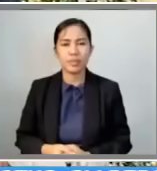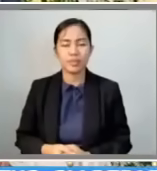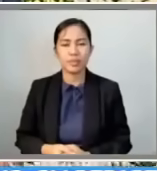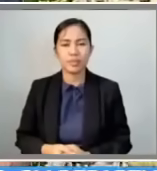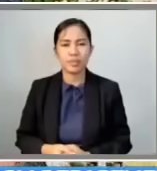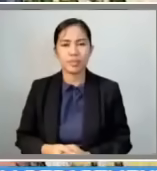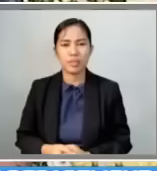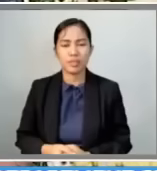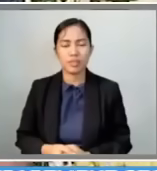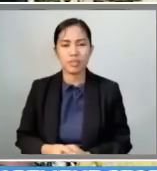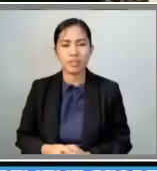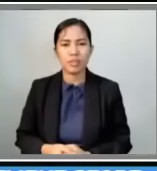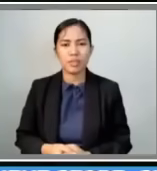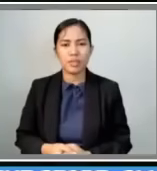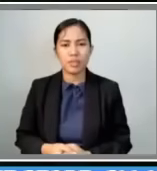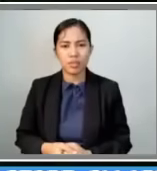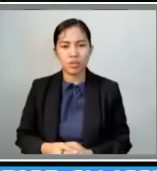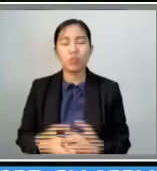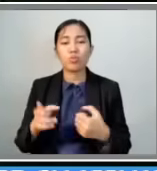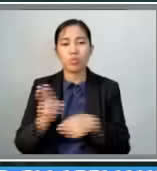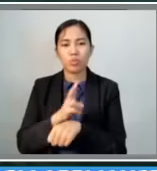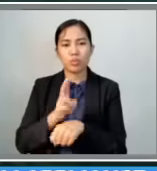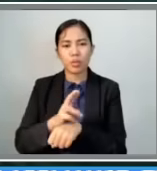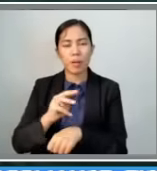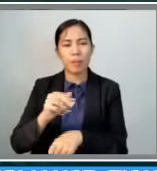May Marcos Highway.